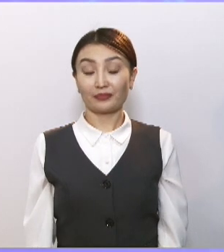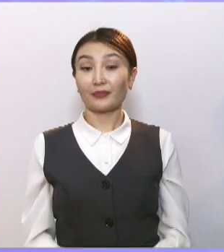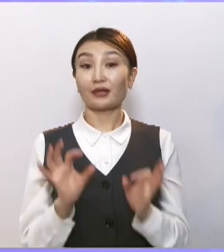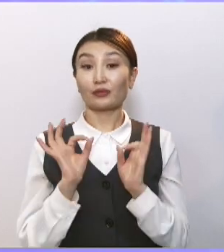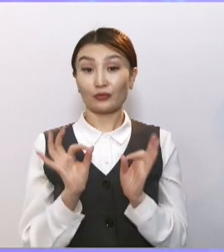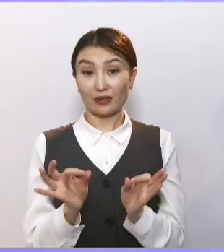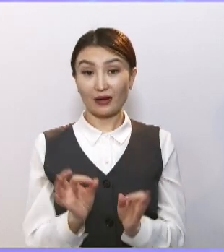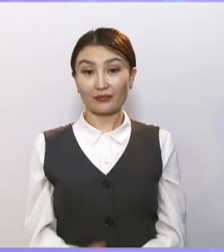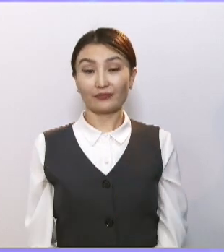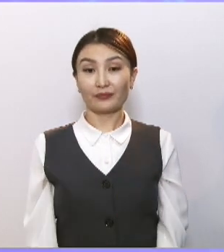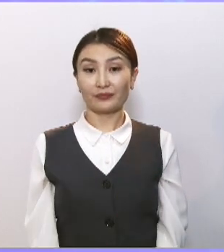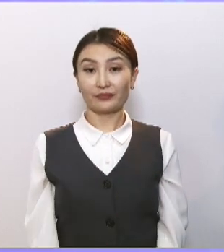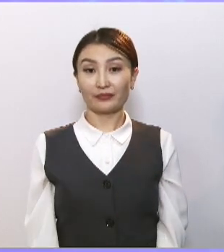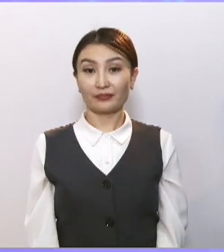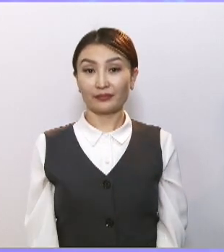Туура.